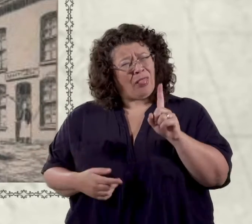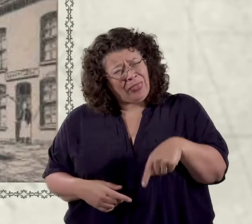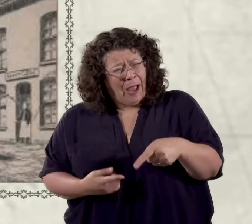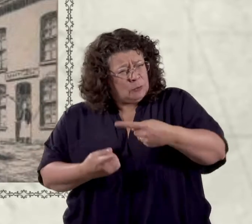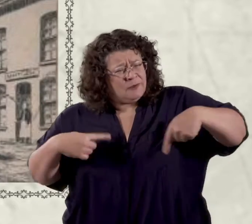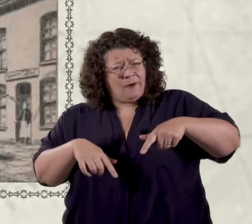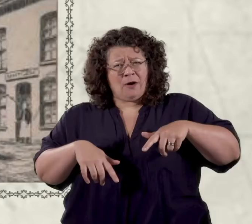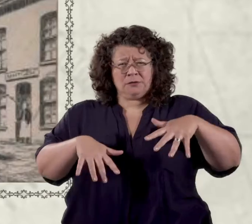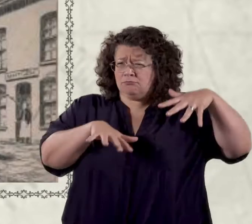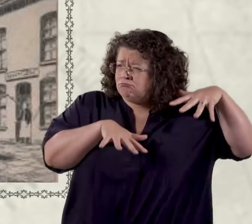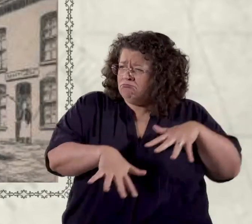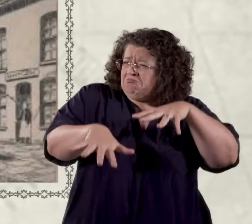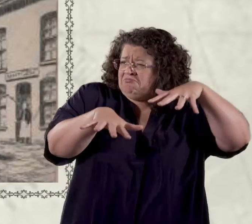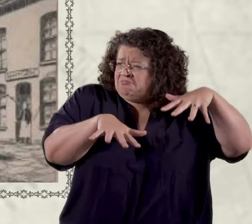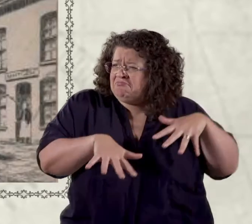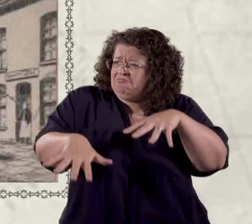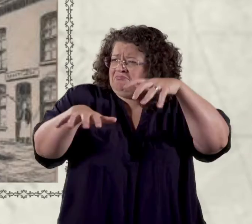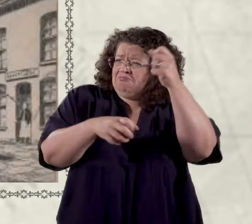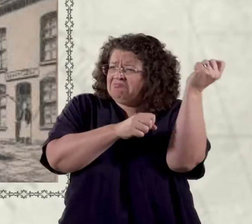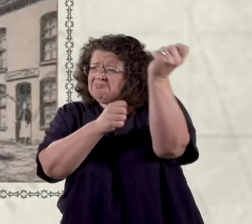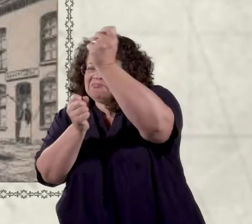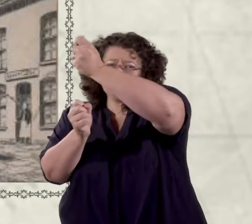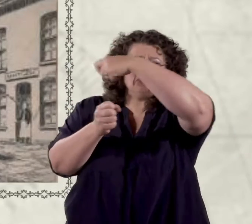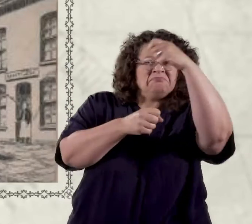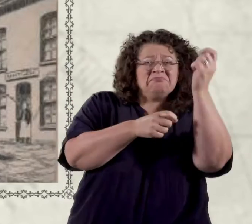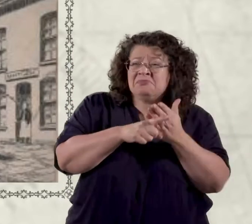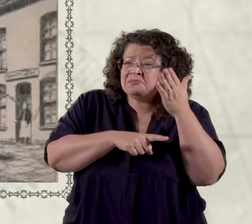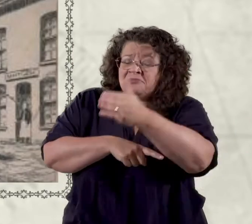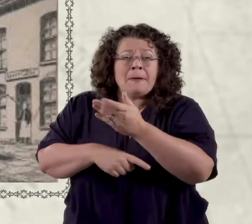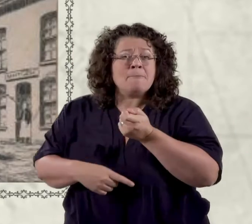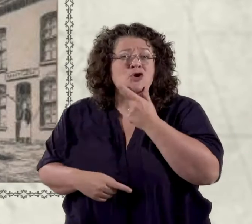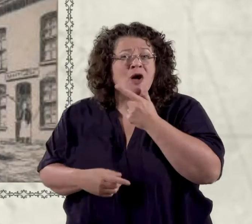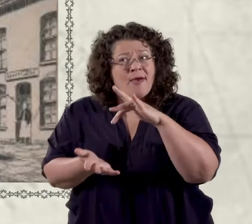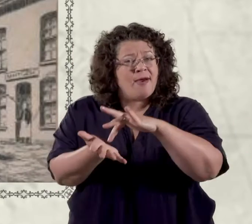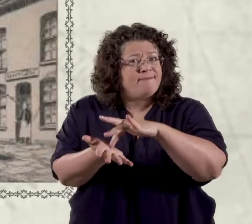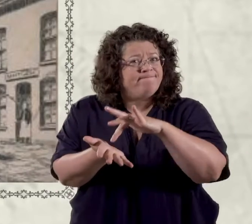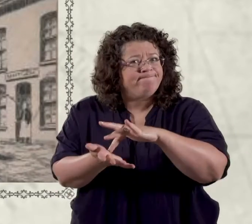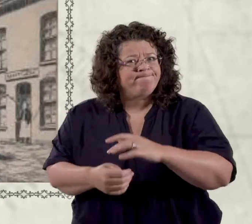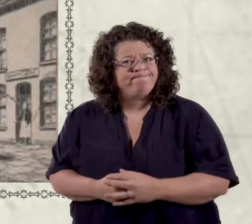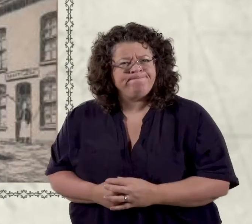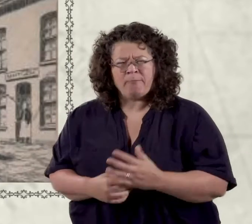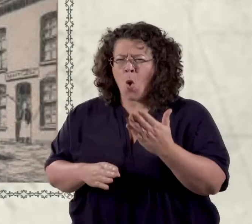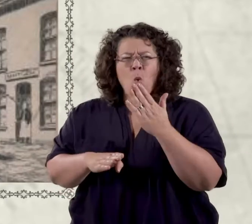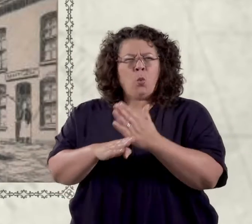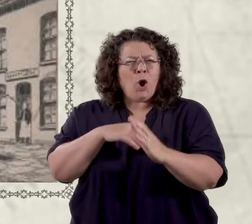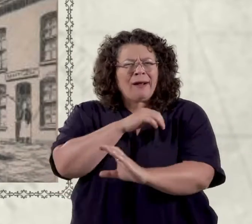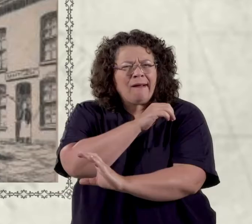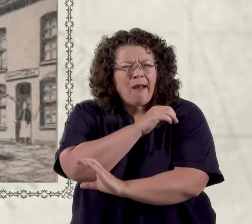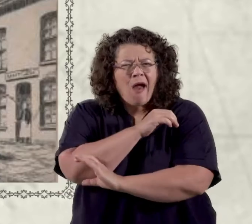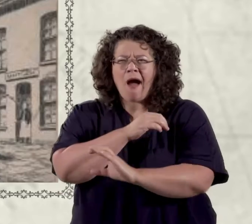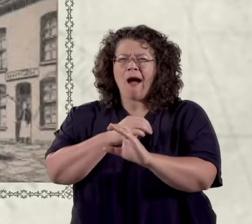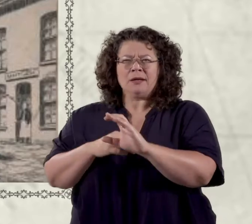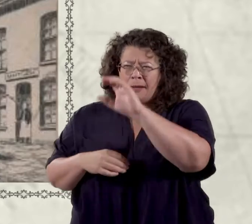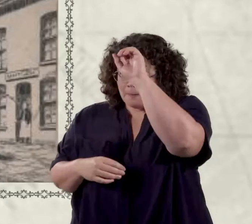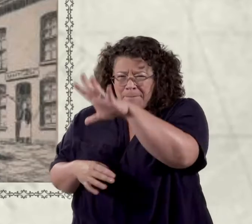y dosbarth weithiol, y gweithwyr y pwll, y menwod, yr hen bobl, y plant ifanc I